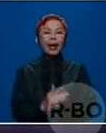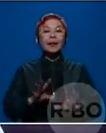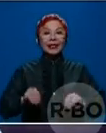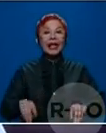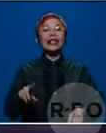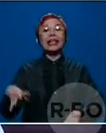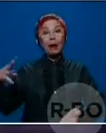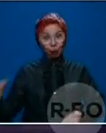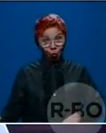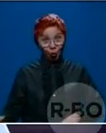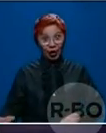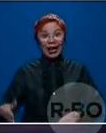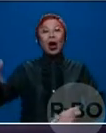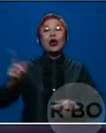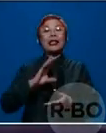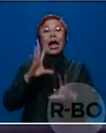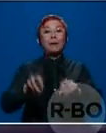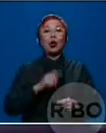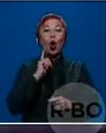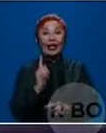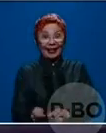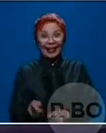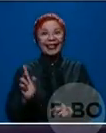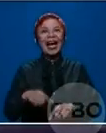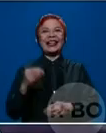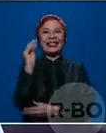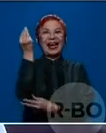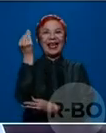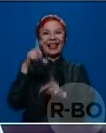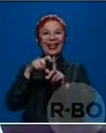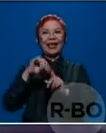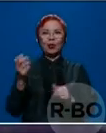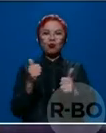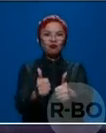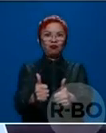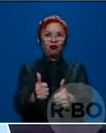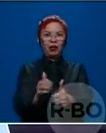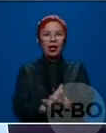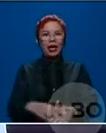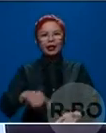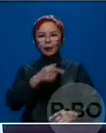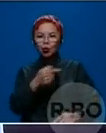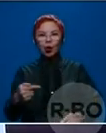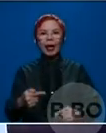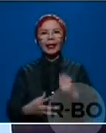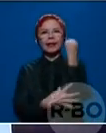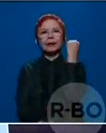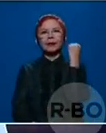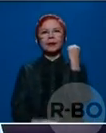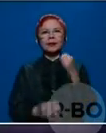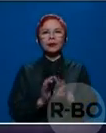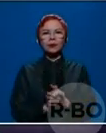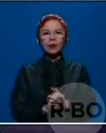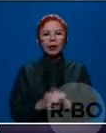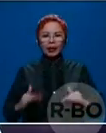lakukan itu di seluruh Jakarta maka yang terjadi bukan sekedar pengentasan kemiskinan bukan sekedar mengentaskan